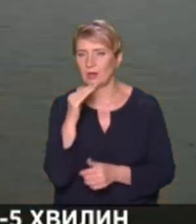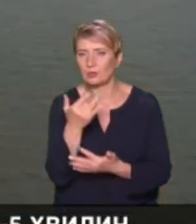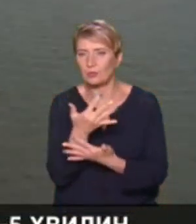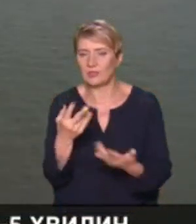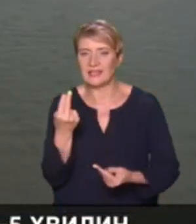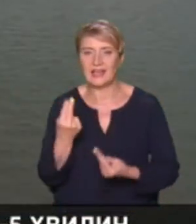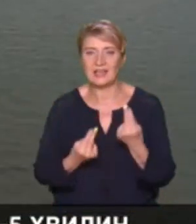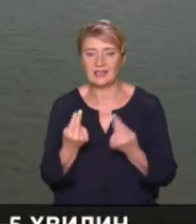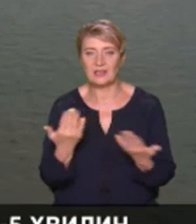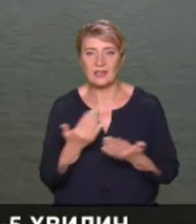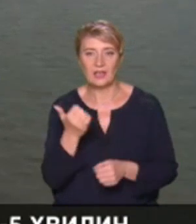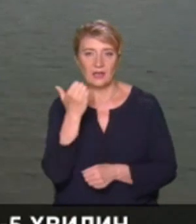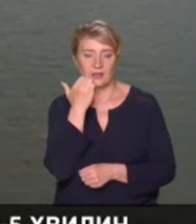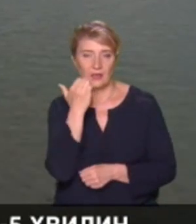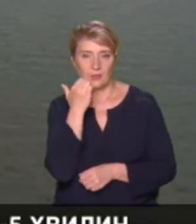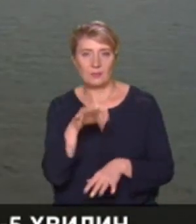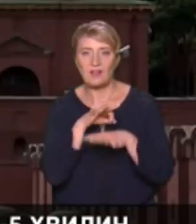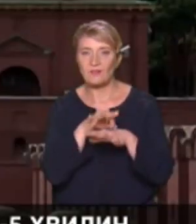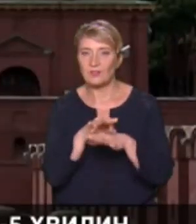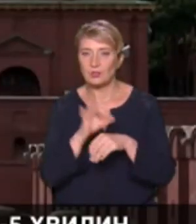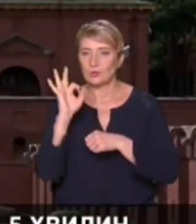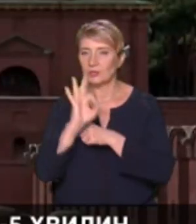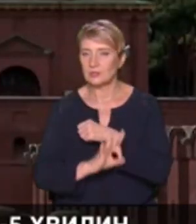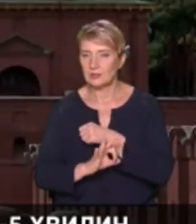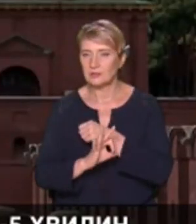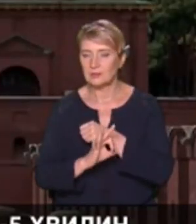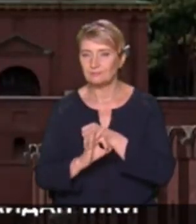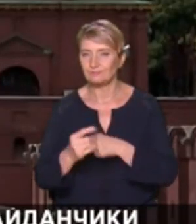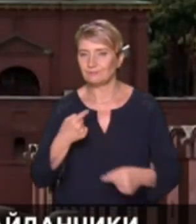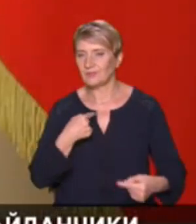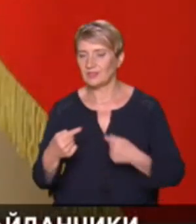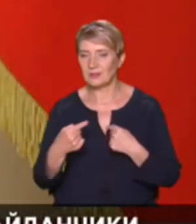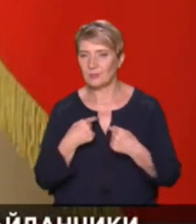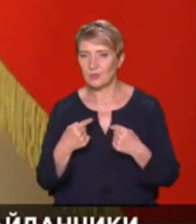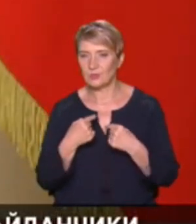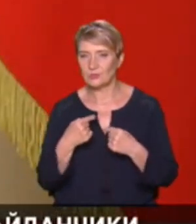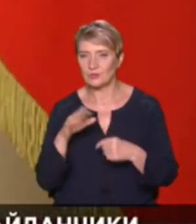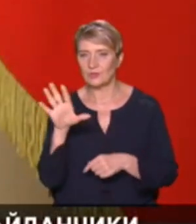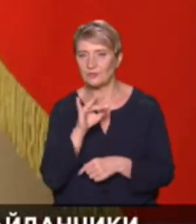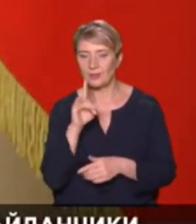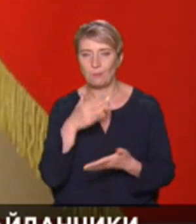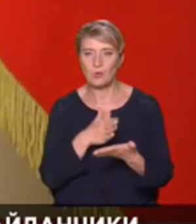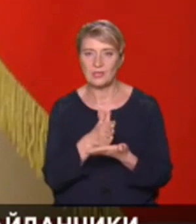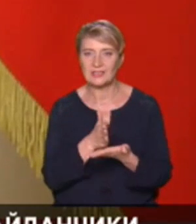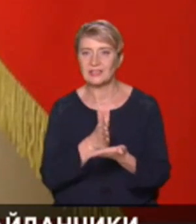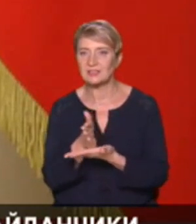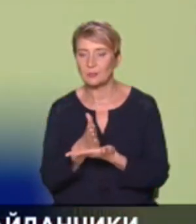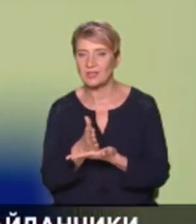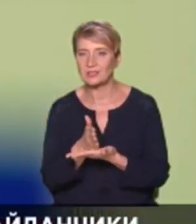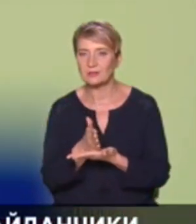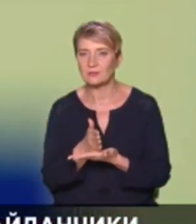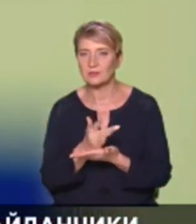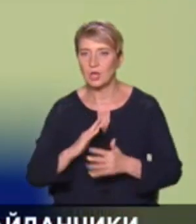у які Кремль грає із Заходом, заморочуючи голову політикам та спецслужбам. Друга – звичайне